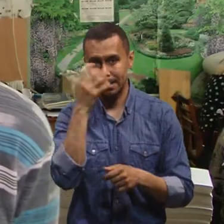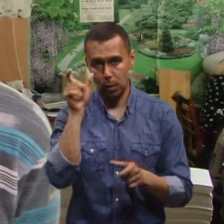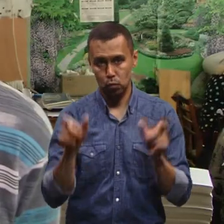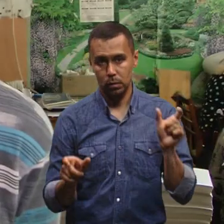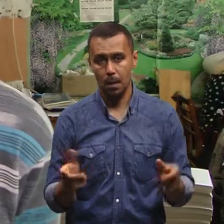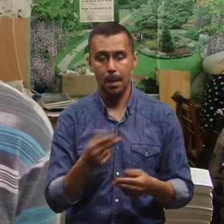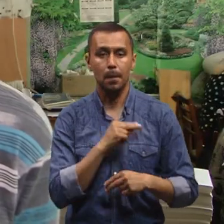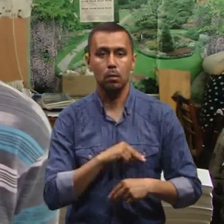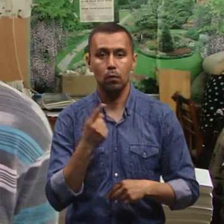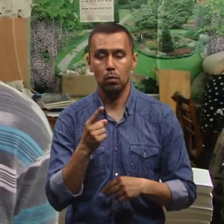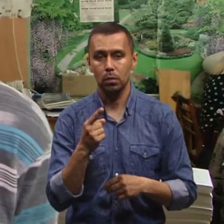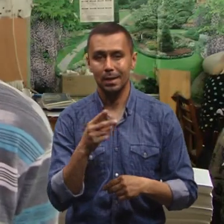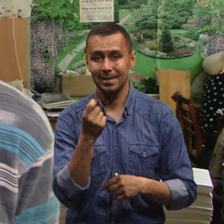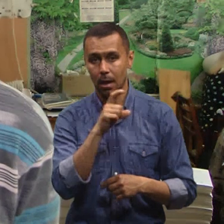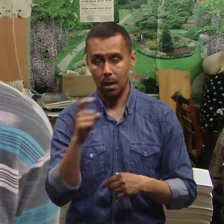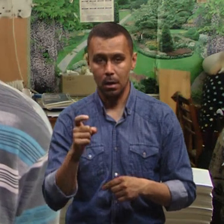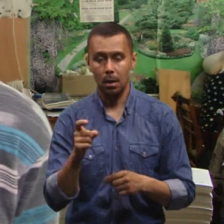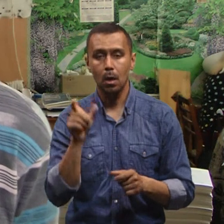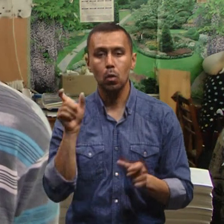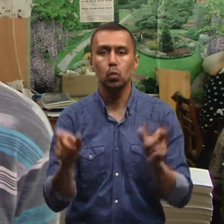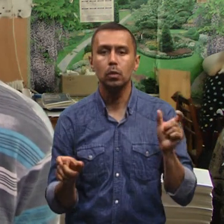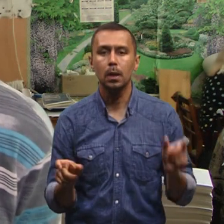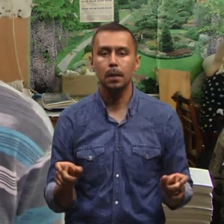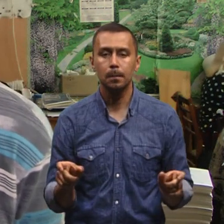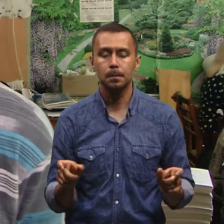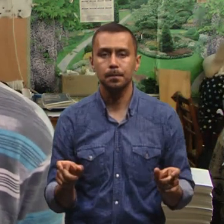Ми працюємо в одному цеху і люди